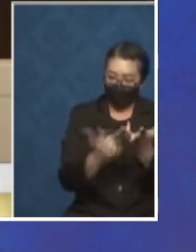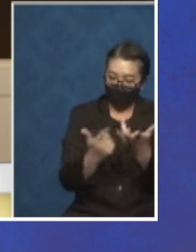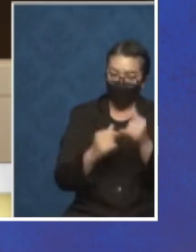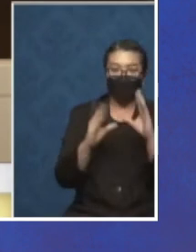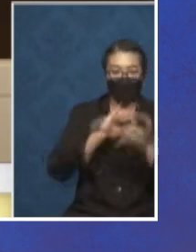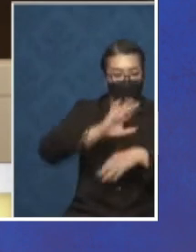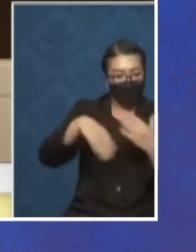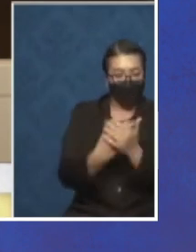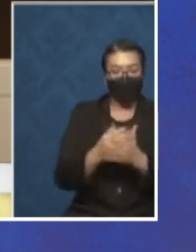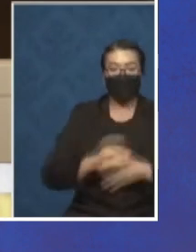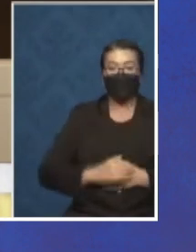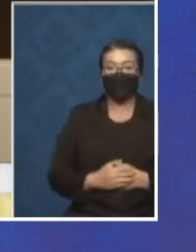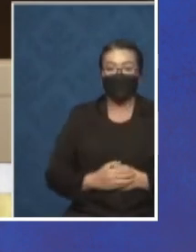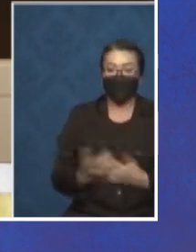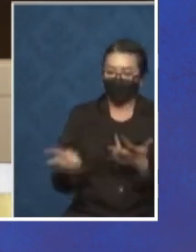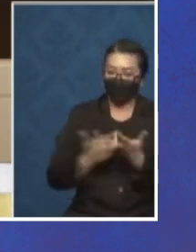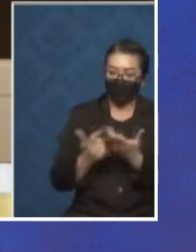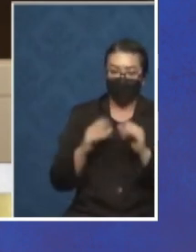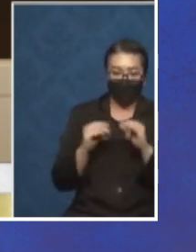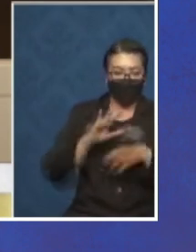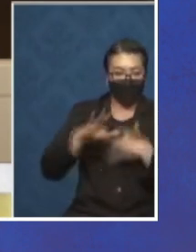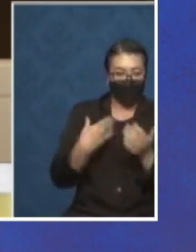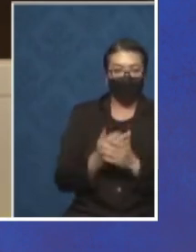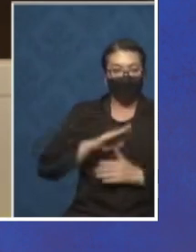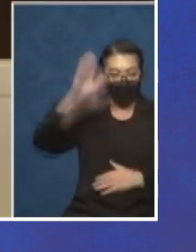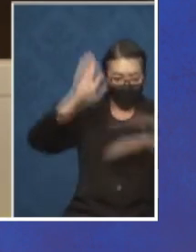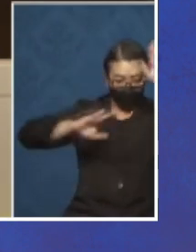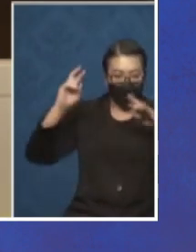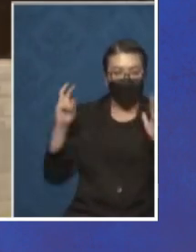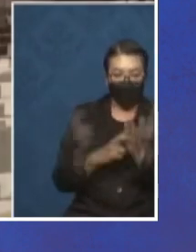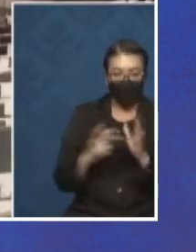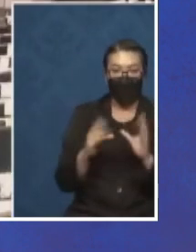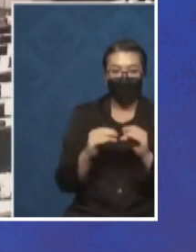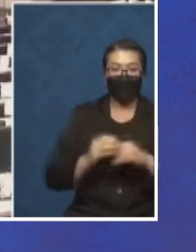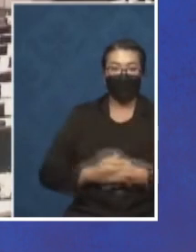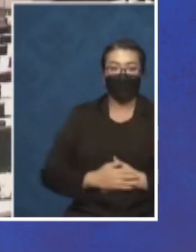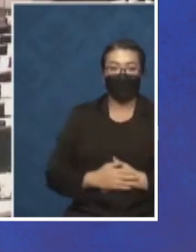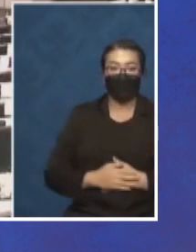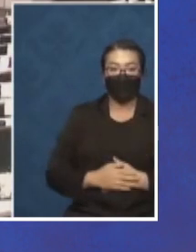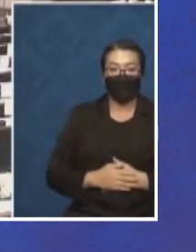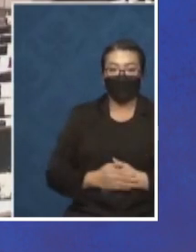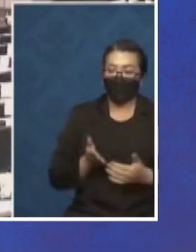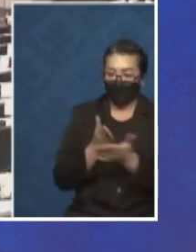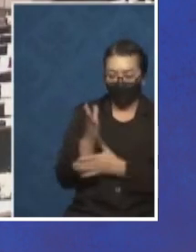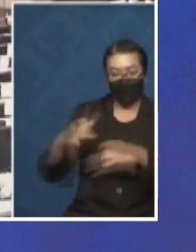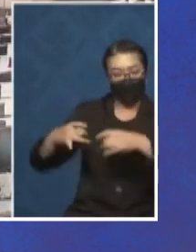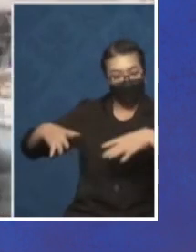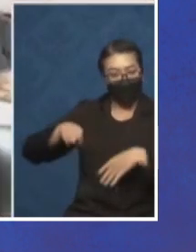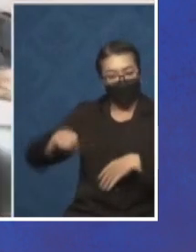อกใน43เนี่ยเป็นของเศรษฐกิจไทย18คนจะจงใจไม่ ไปประชุมกันอยู่โน่นภูเก็ตนู่